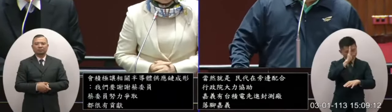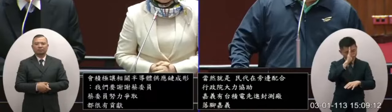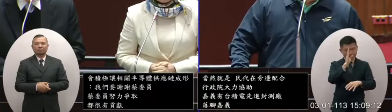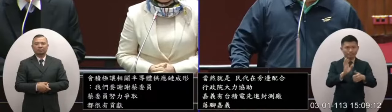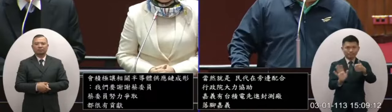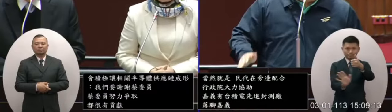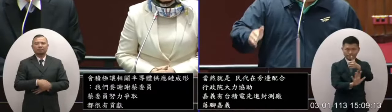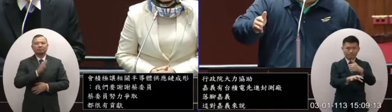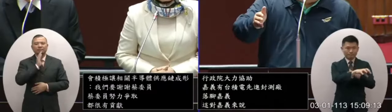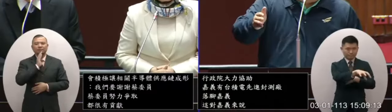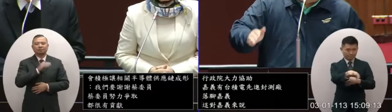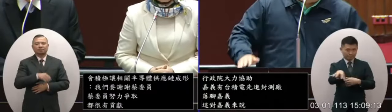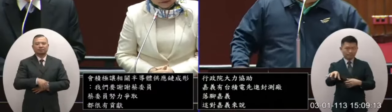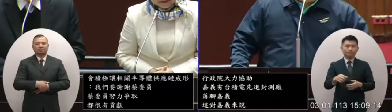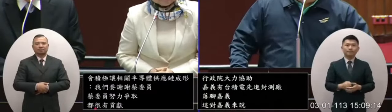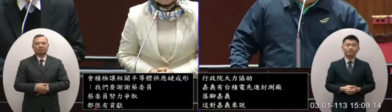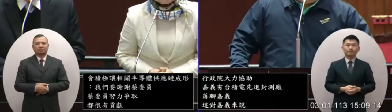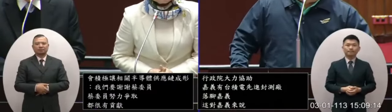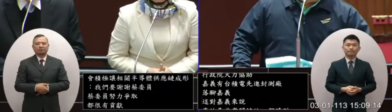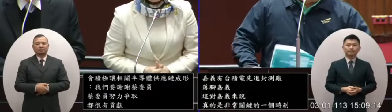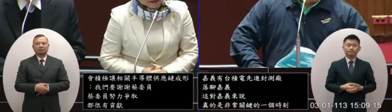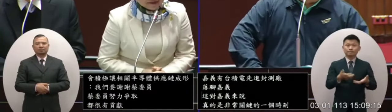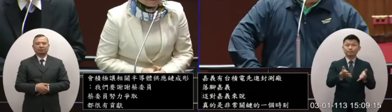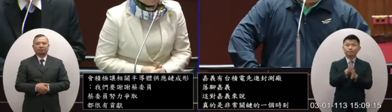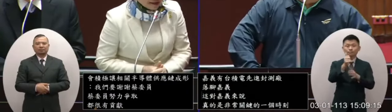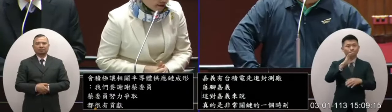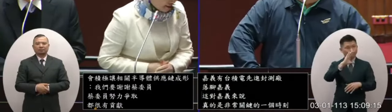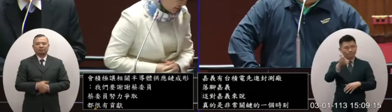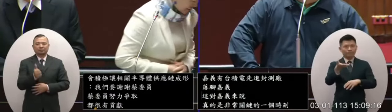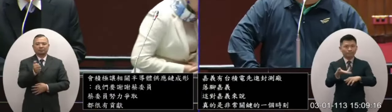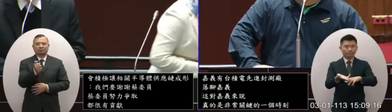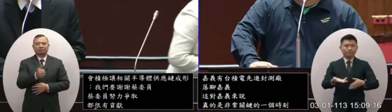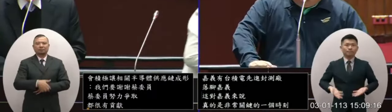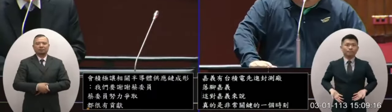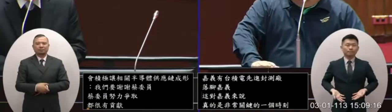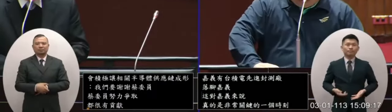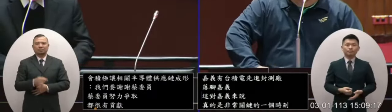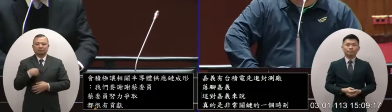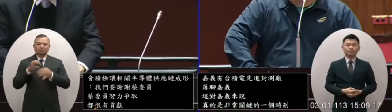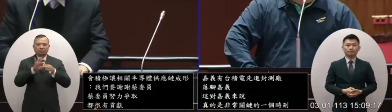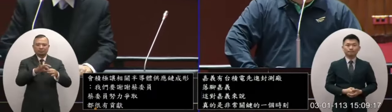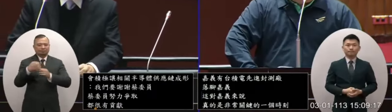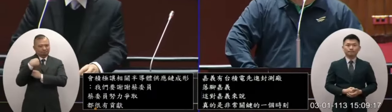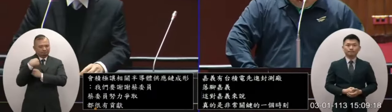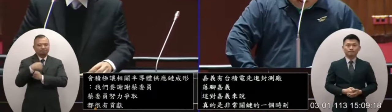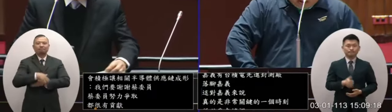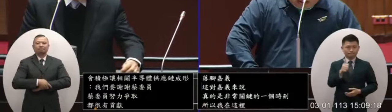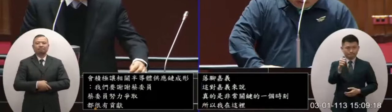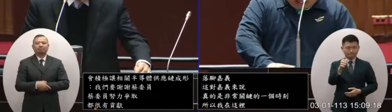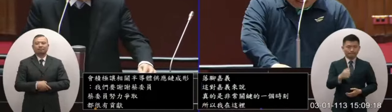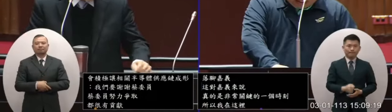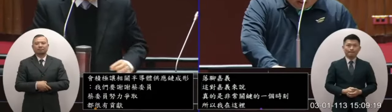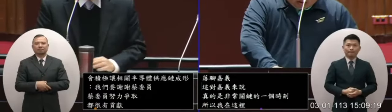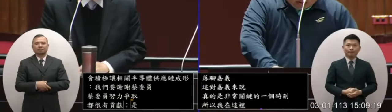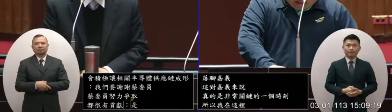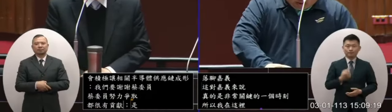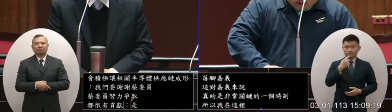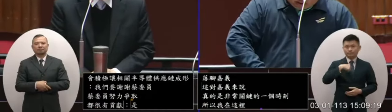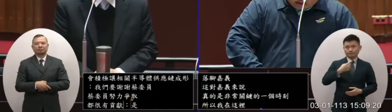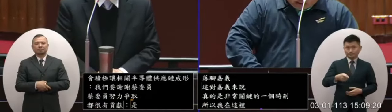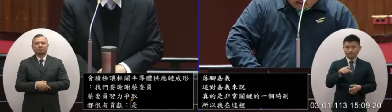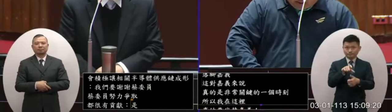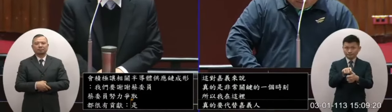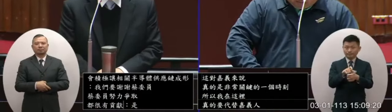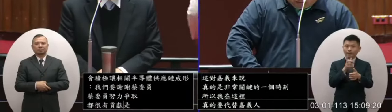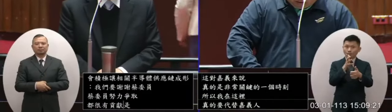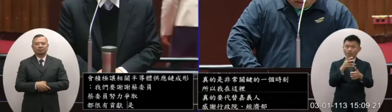会，那是不是可以请部长可以先回， 谢谢， 我们继续努力了。 下一好，谢谢。那我下一题，那我要